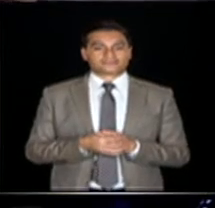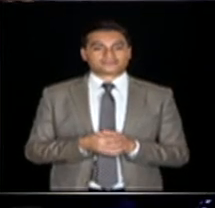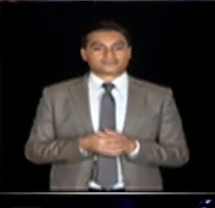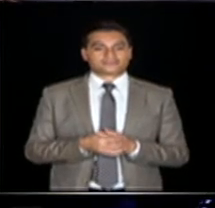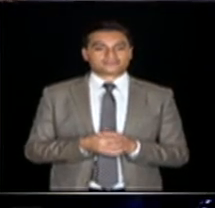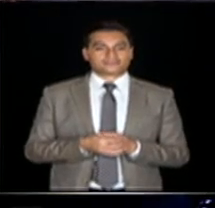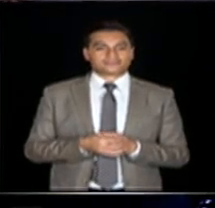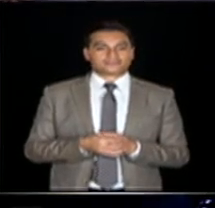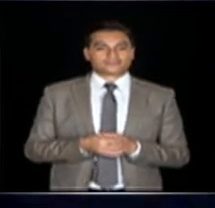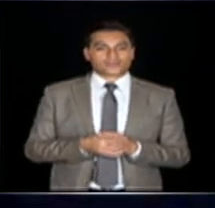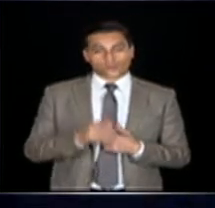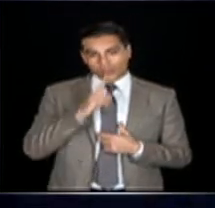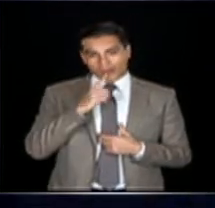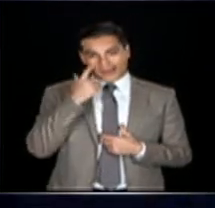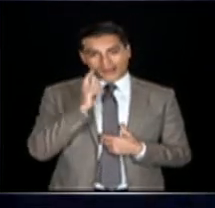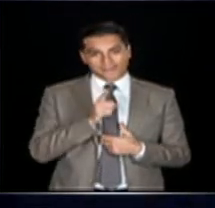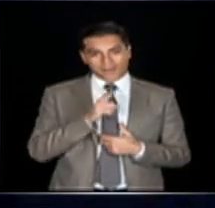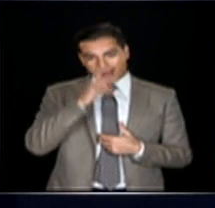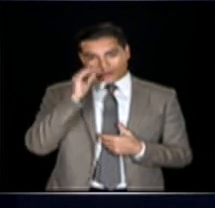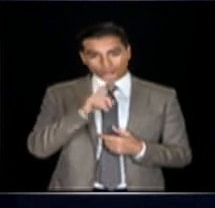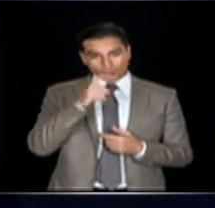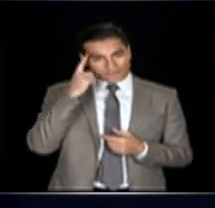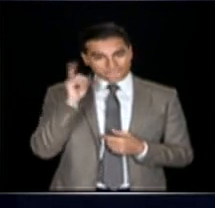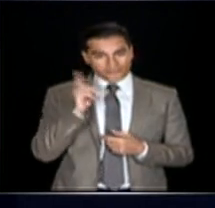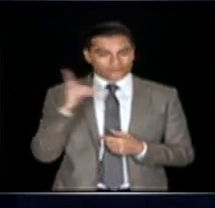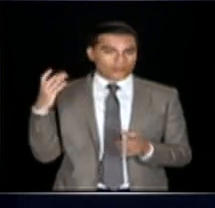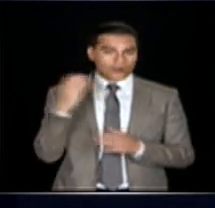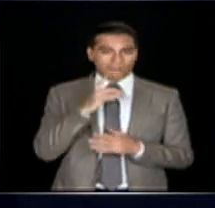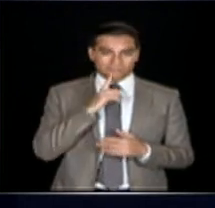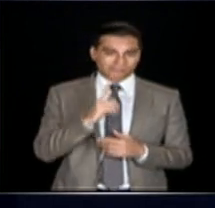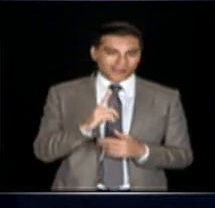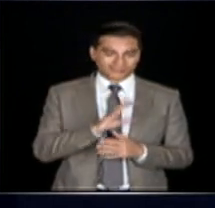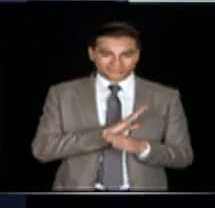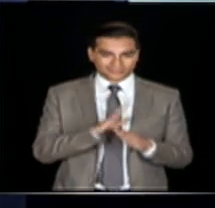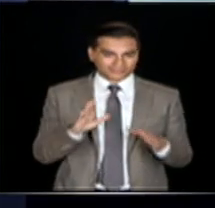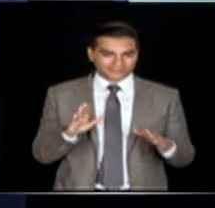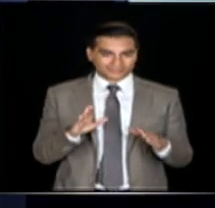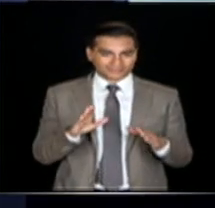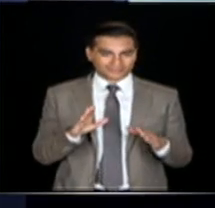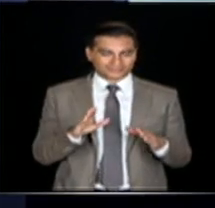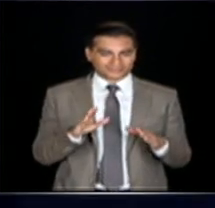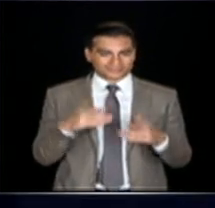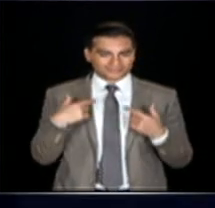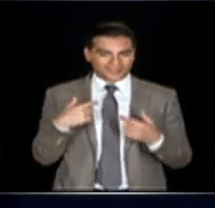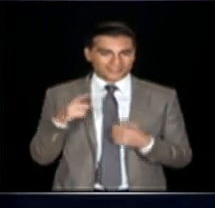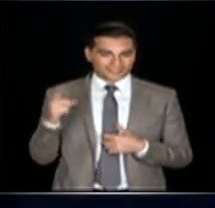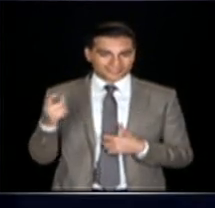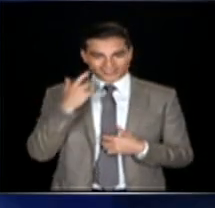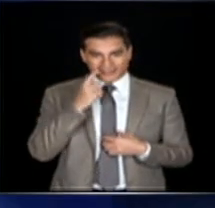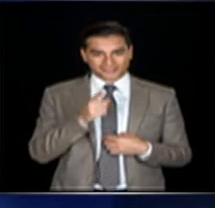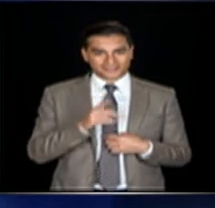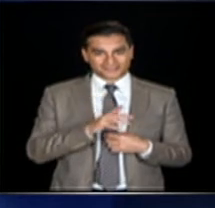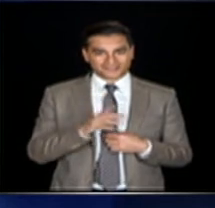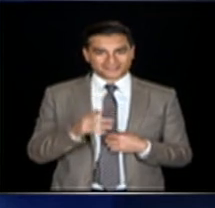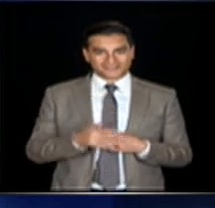رياضة، ولكن خلي بالكم السؤال اللي مش هيتجاوب هنا هيتجاوب هنا. هتجيبه يا